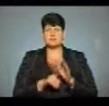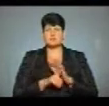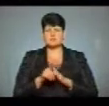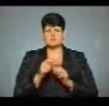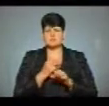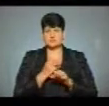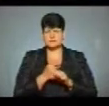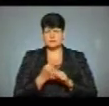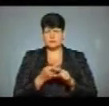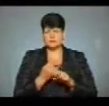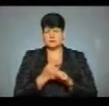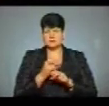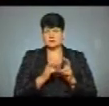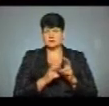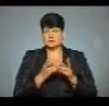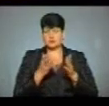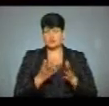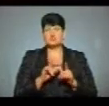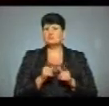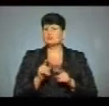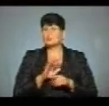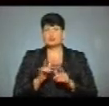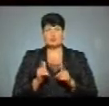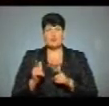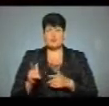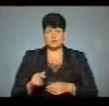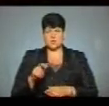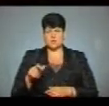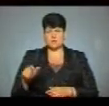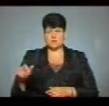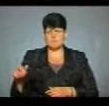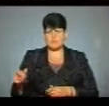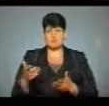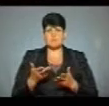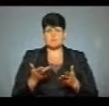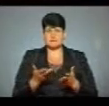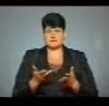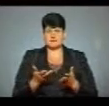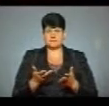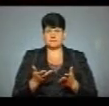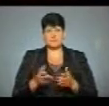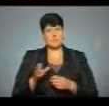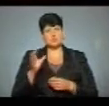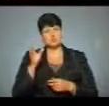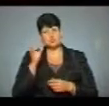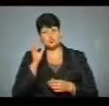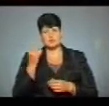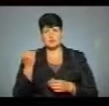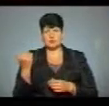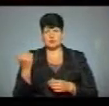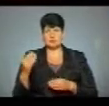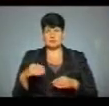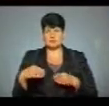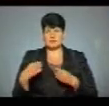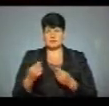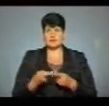підприємство, чого не було погоджено з людьми, які би заслухали його і дали